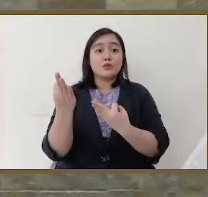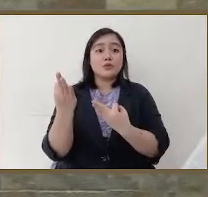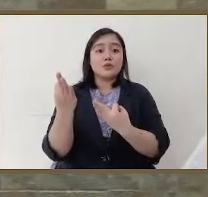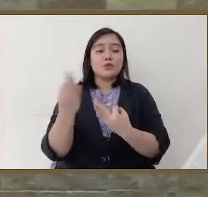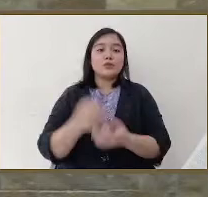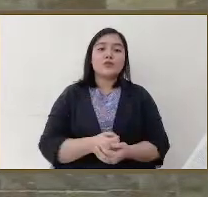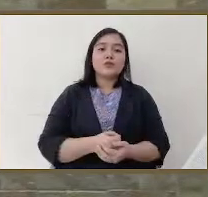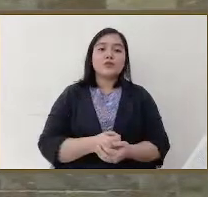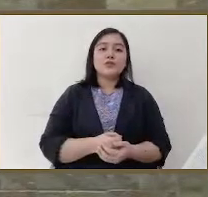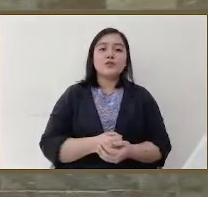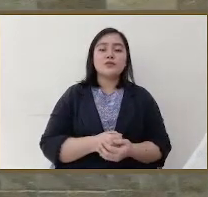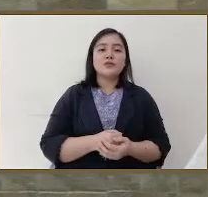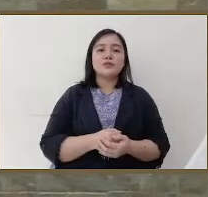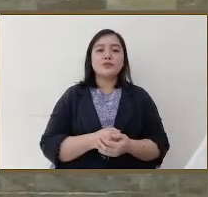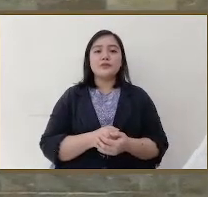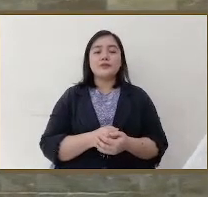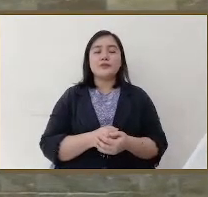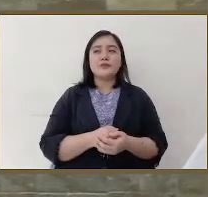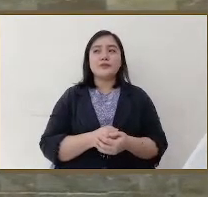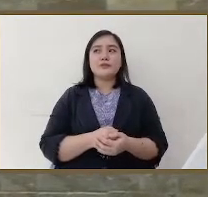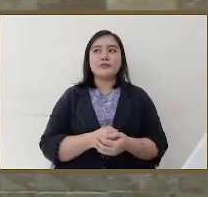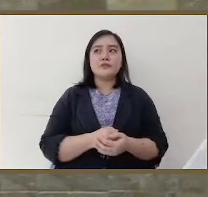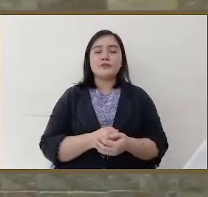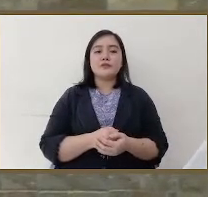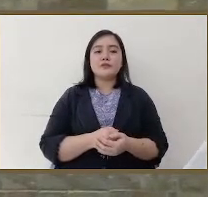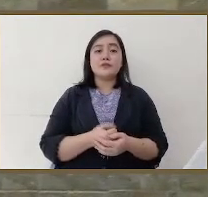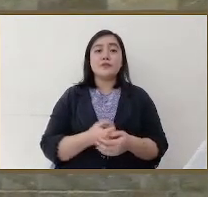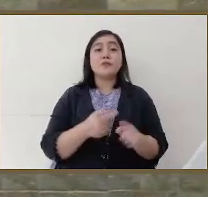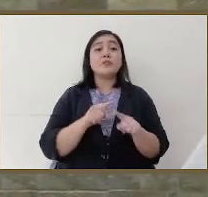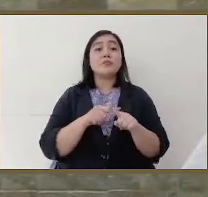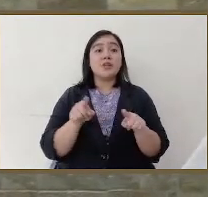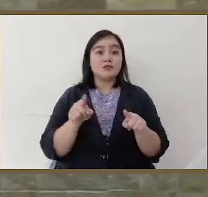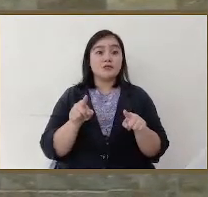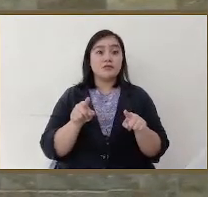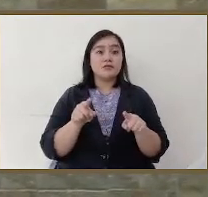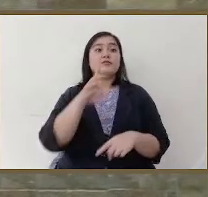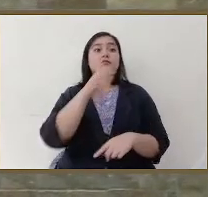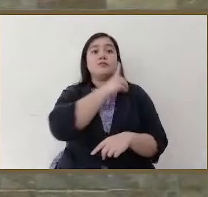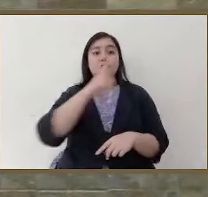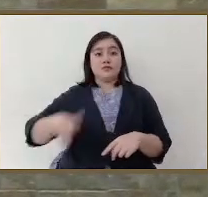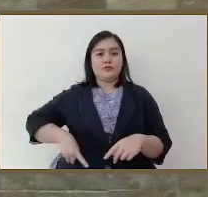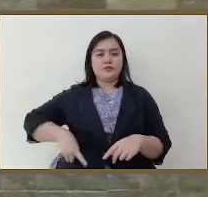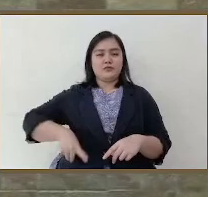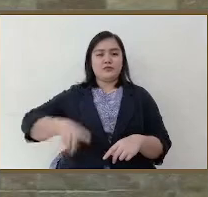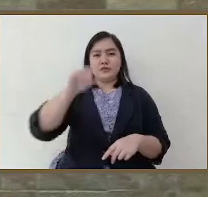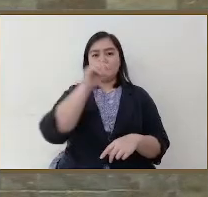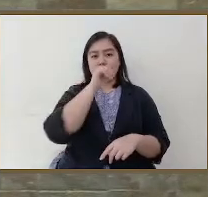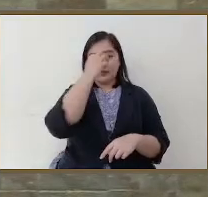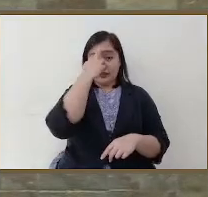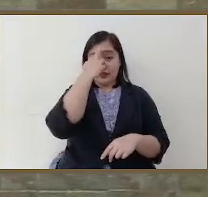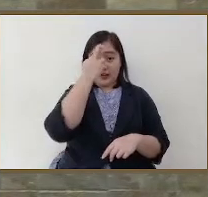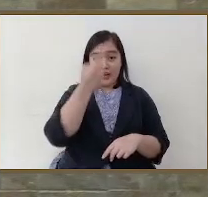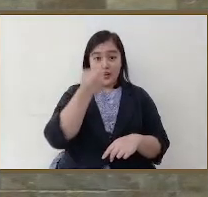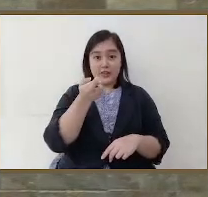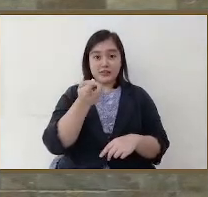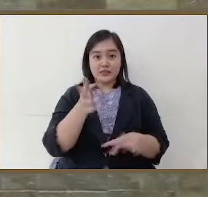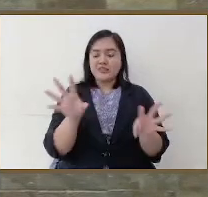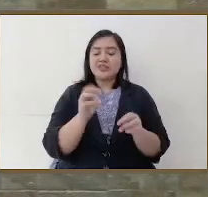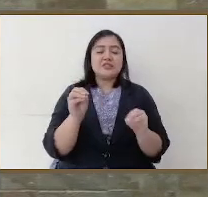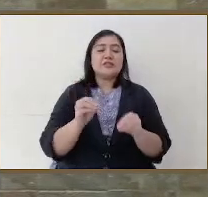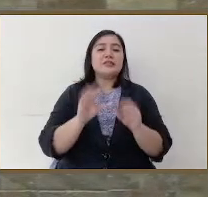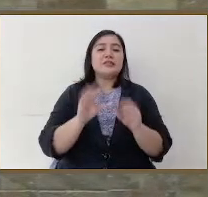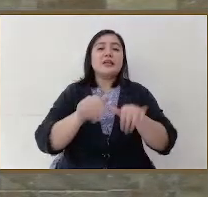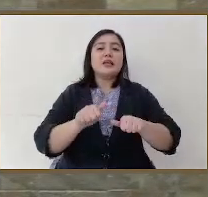maialay sa Kanya? Pero alam niyo mga kapatid, na-realize ni David na wala siyang pwedeng ialay bilang kapalit sa kabutihan ng Diyos